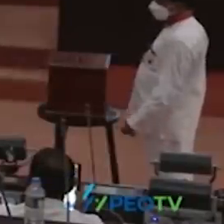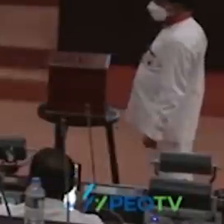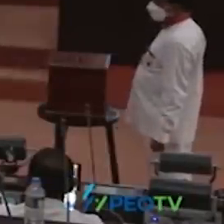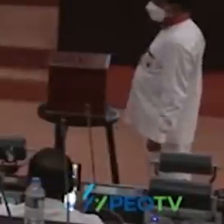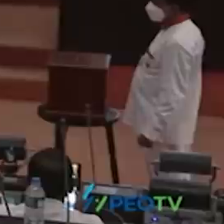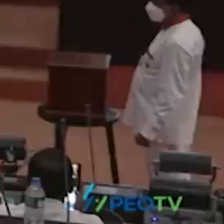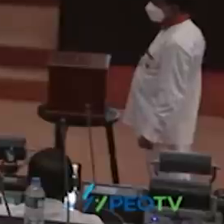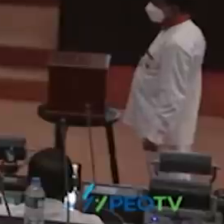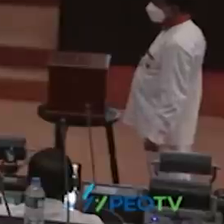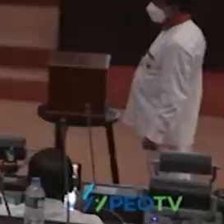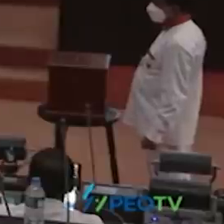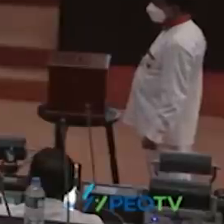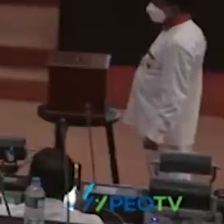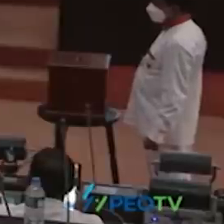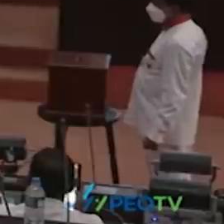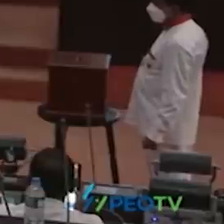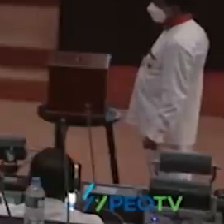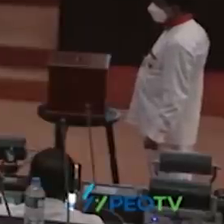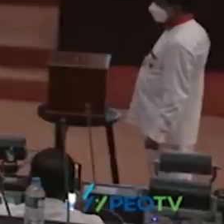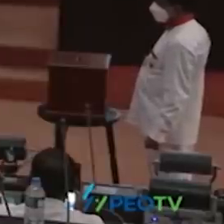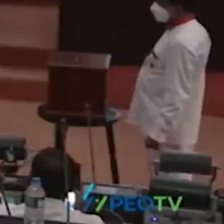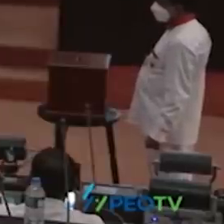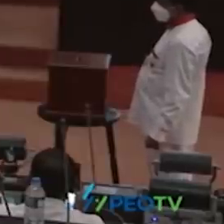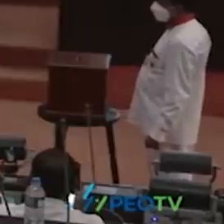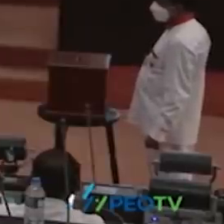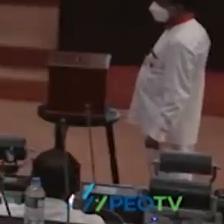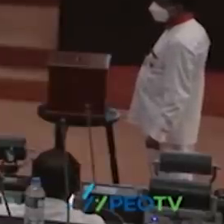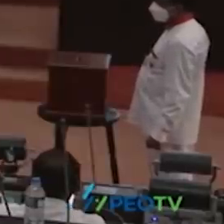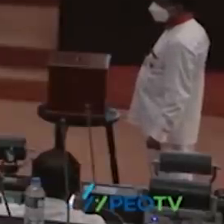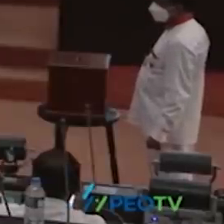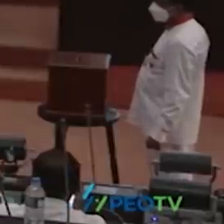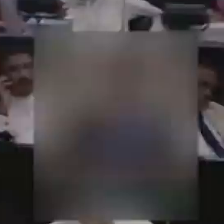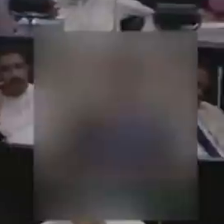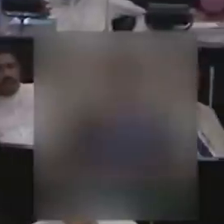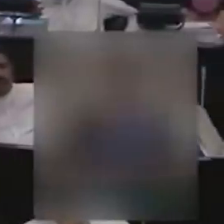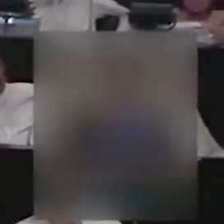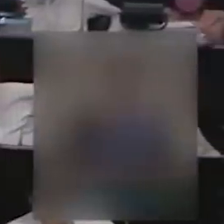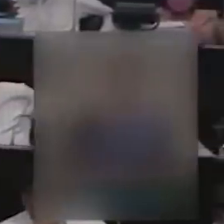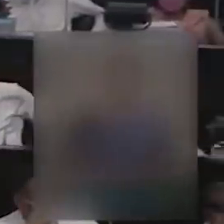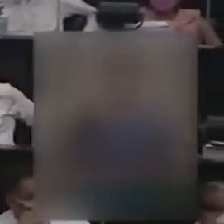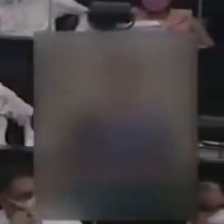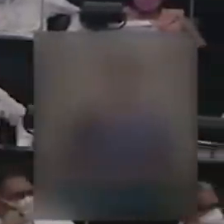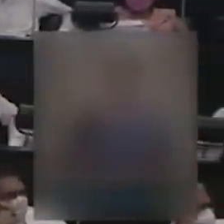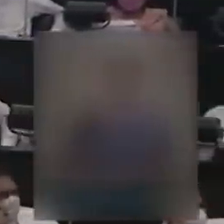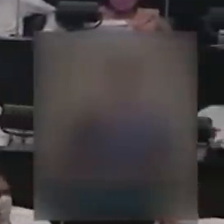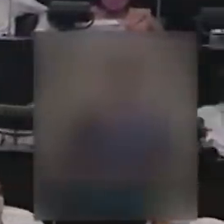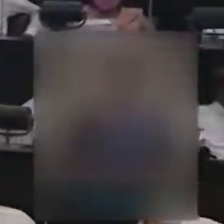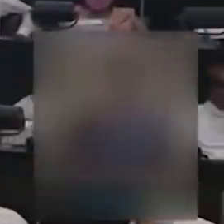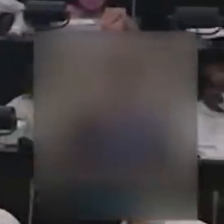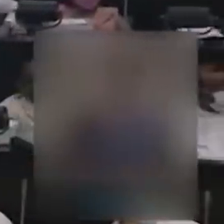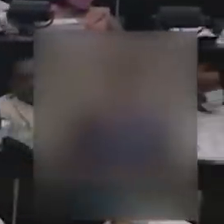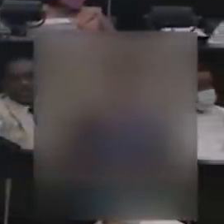කතානායක තනතුරට ආයේ රංජිත් සියඹලා පිටියොම ඊයේ පත් කරගත්තා. විමල්ලා වාසුලා ගම්මන්පිල්ලා